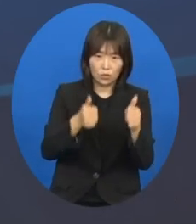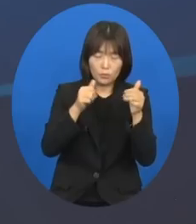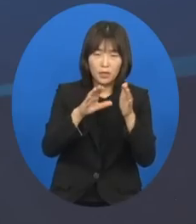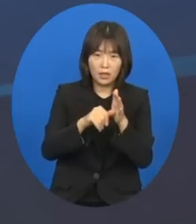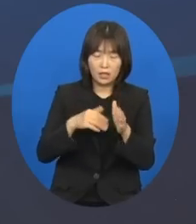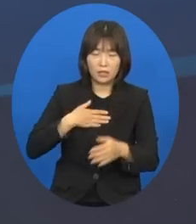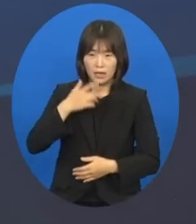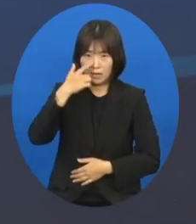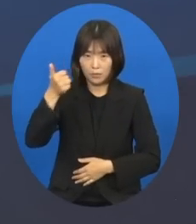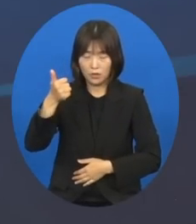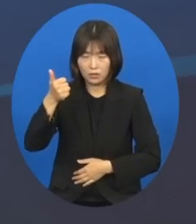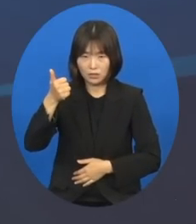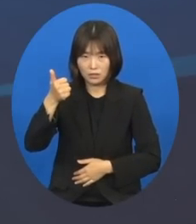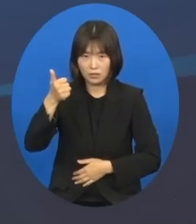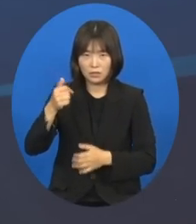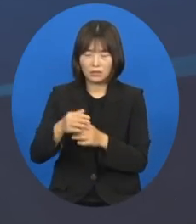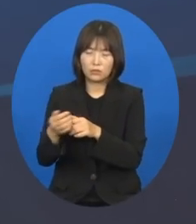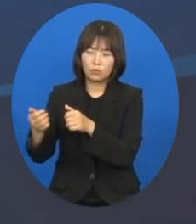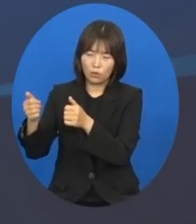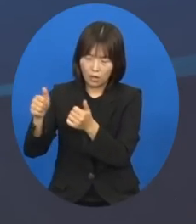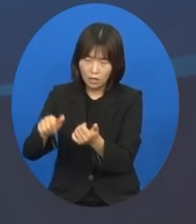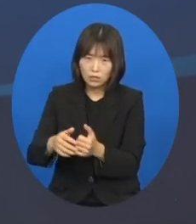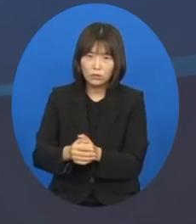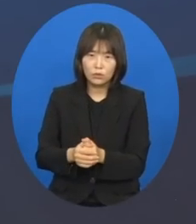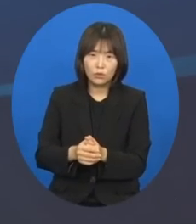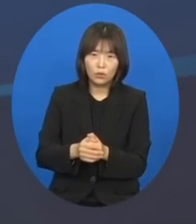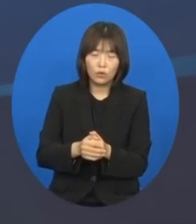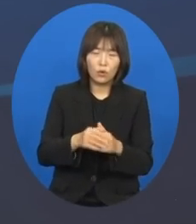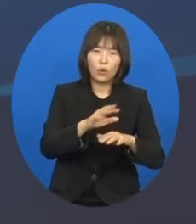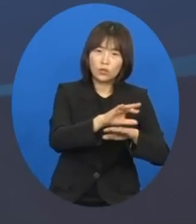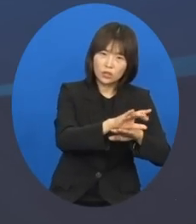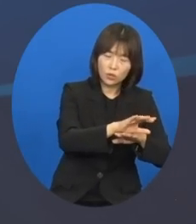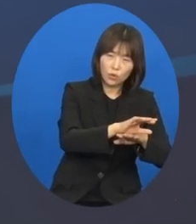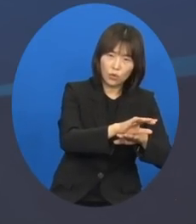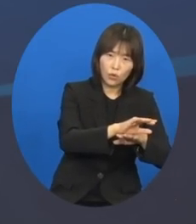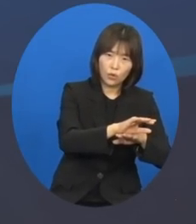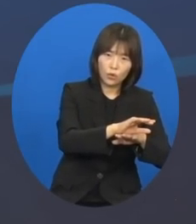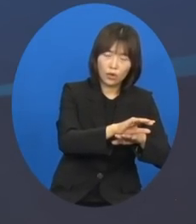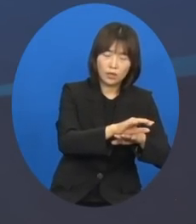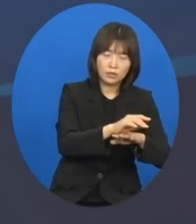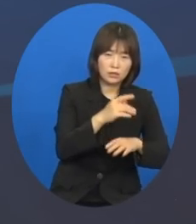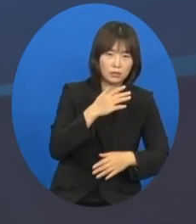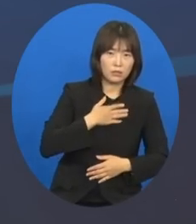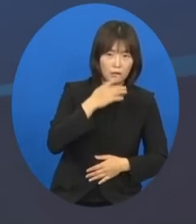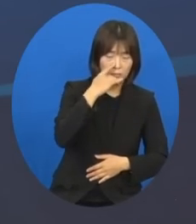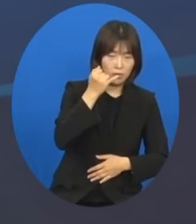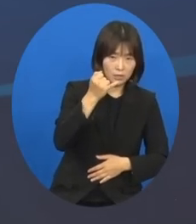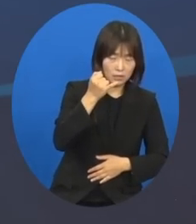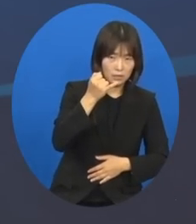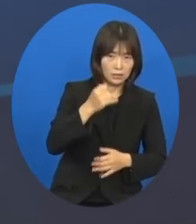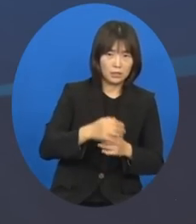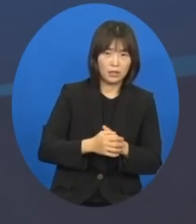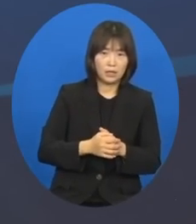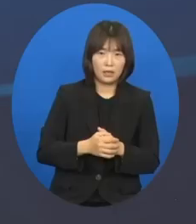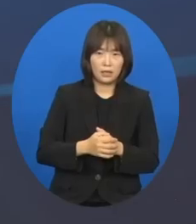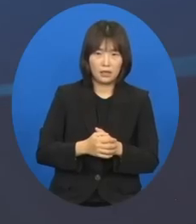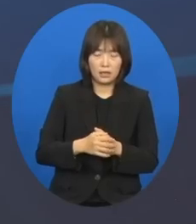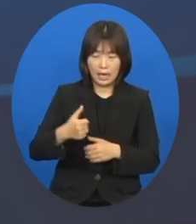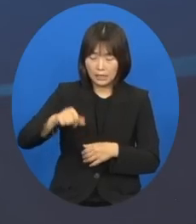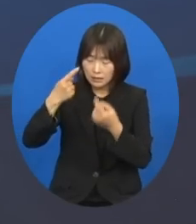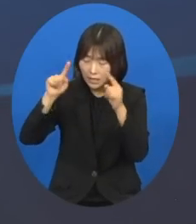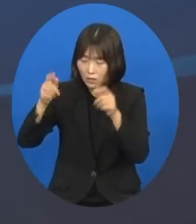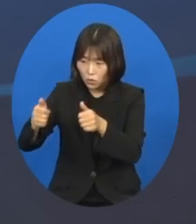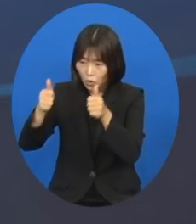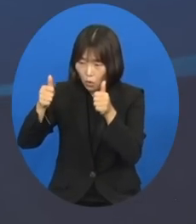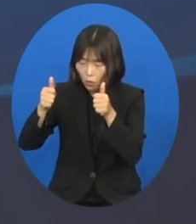병을 얻어 돌아가셨고 시골에서 계셨던 저희 어머니가 아들 대학 졸업한다고 저 울산